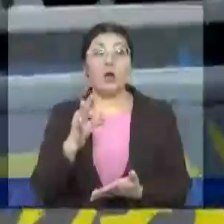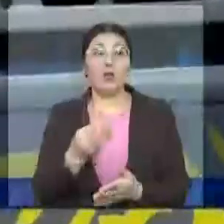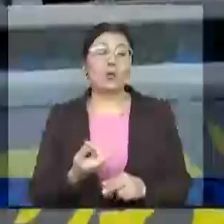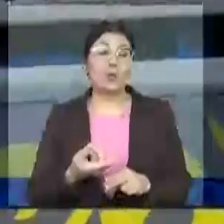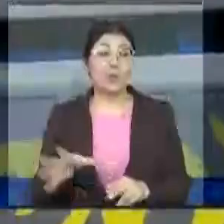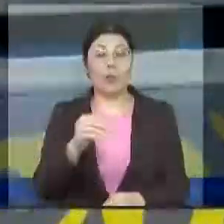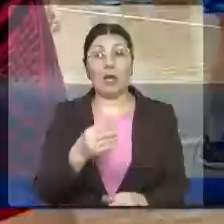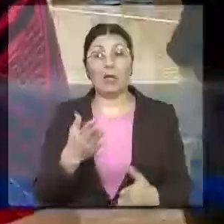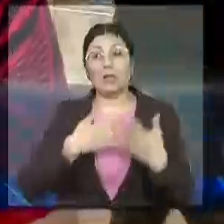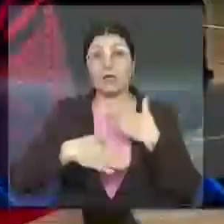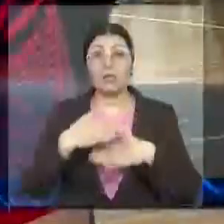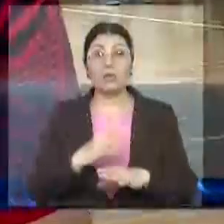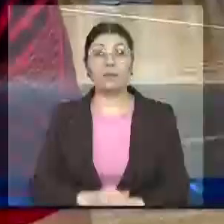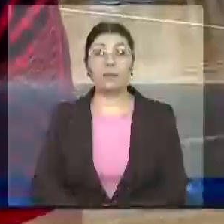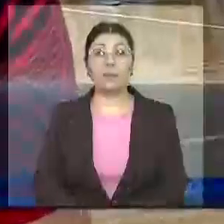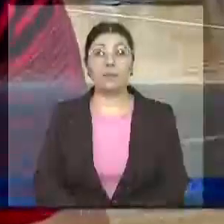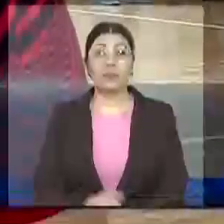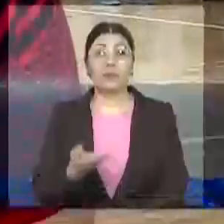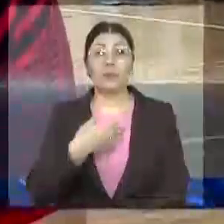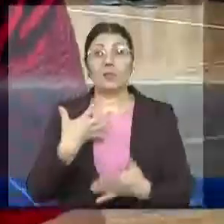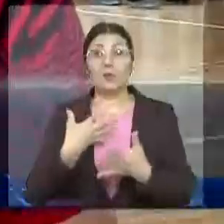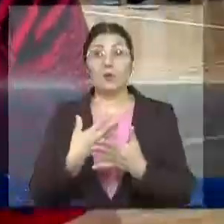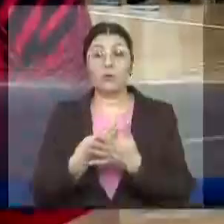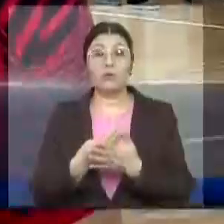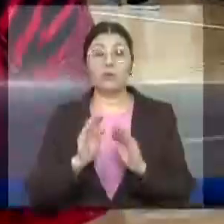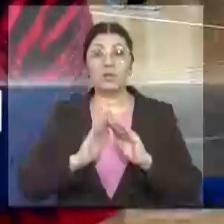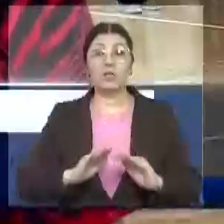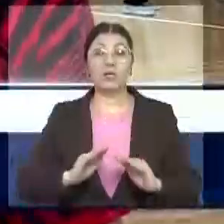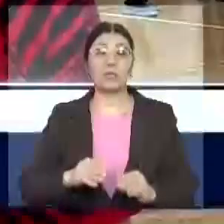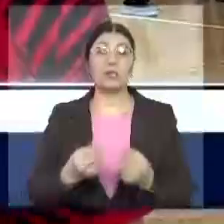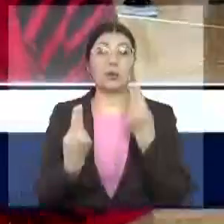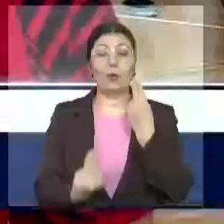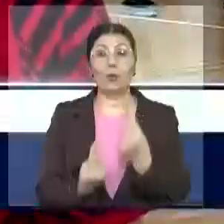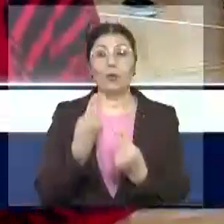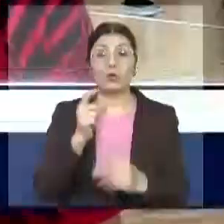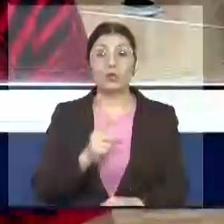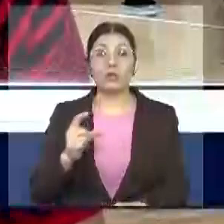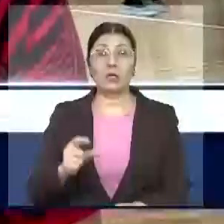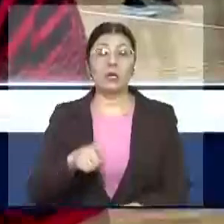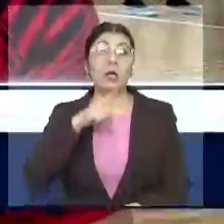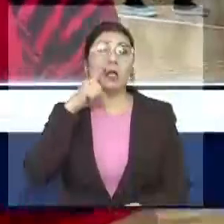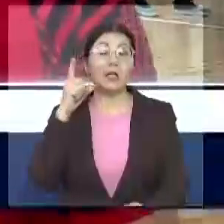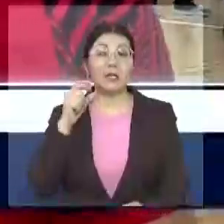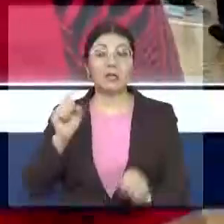емес, көңіл қуантады. Біз өзімізді кілең жергілікті балдар ғой, Ақтөбенің. Жас балдар